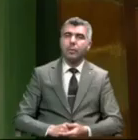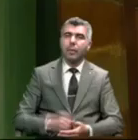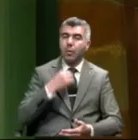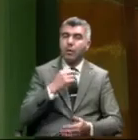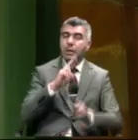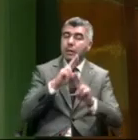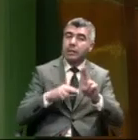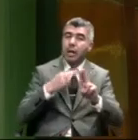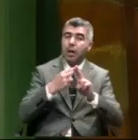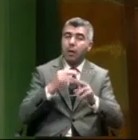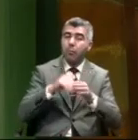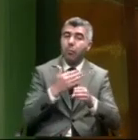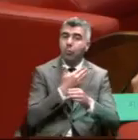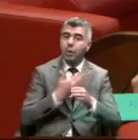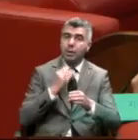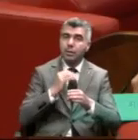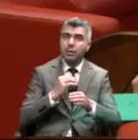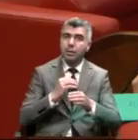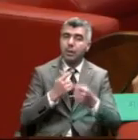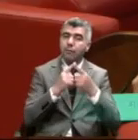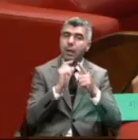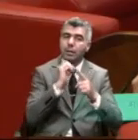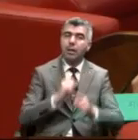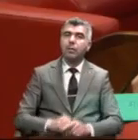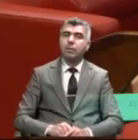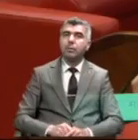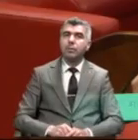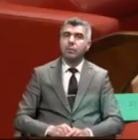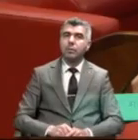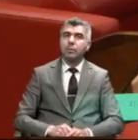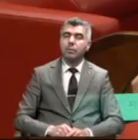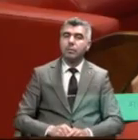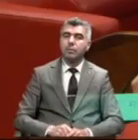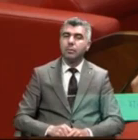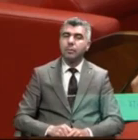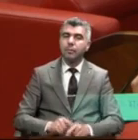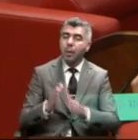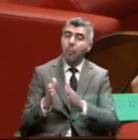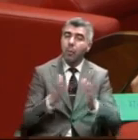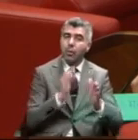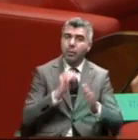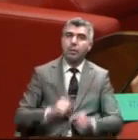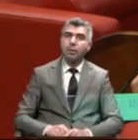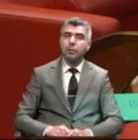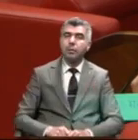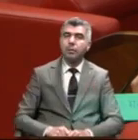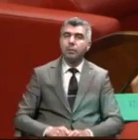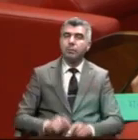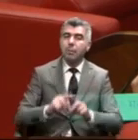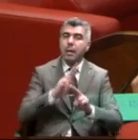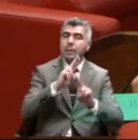السيد المستشار خليتك تهضر كيف بغيتي انا ما كنت تهضرش معك اصاحبي كان هضرت انا